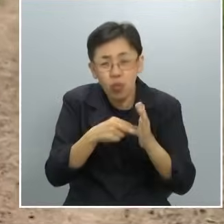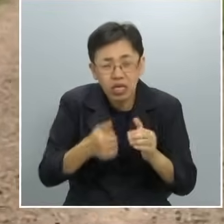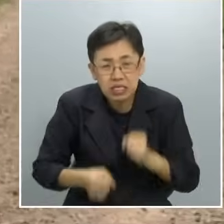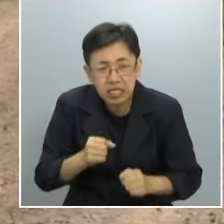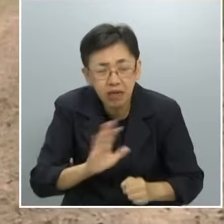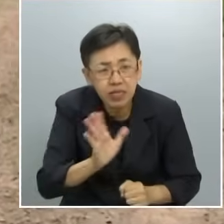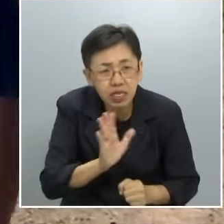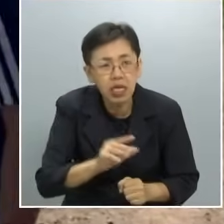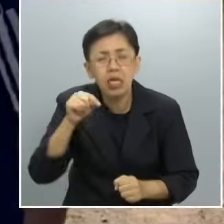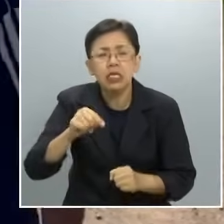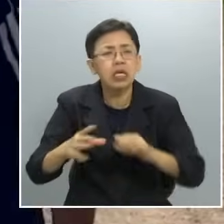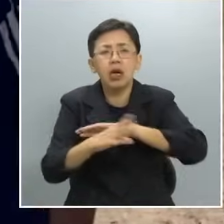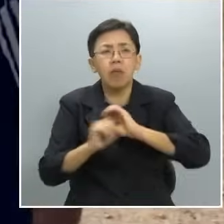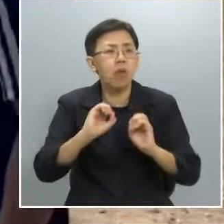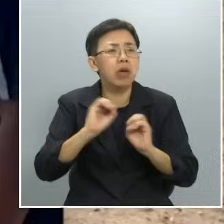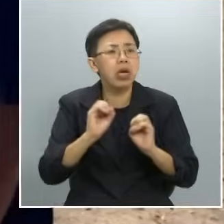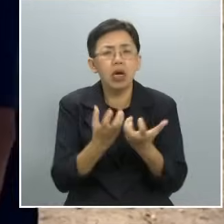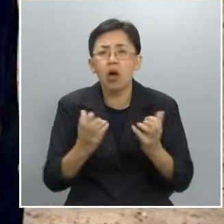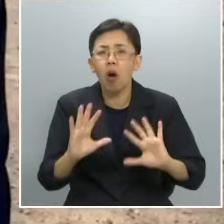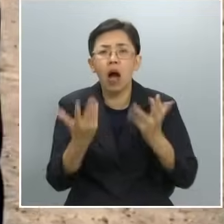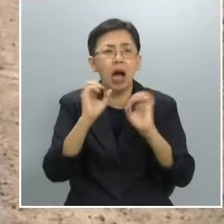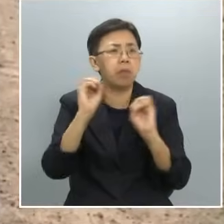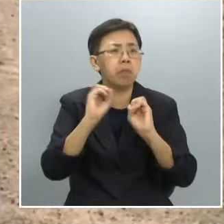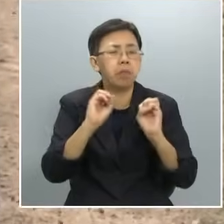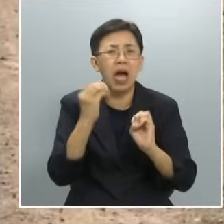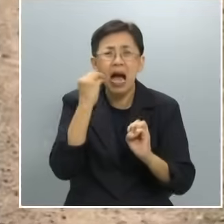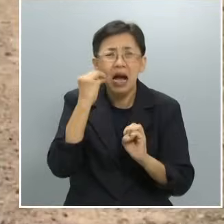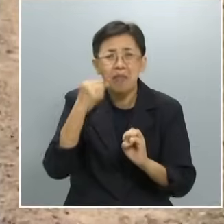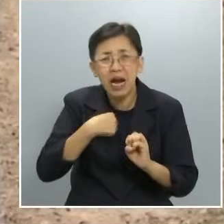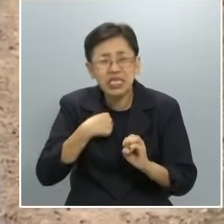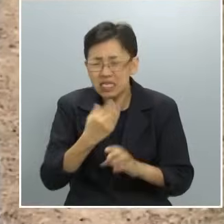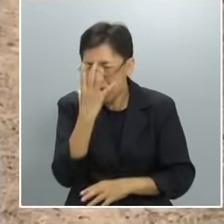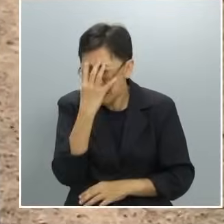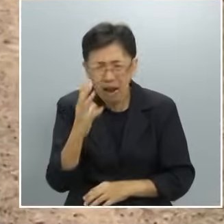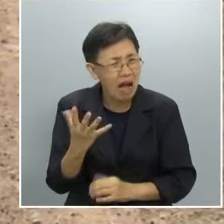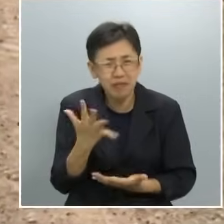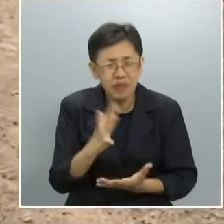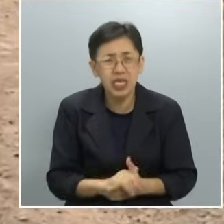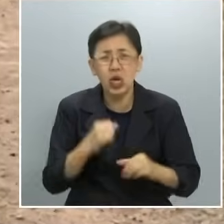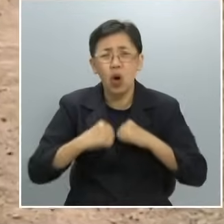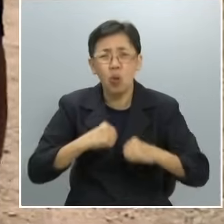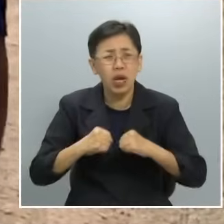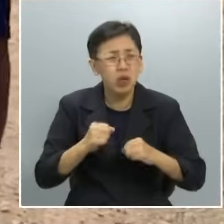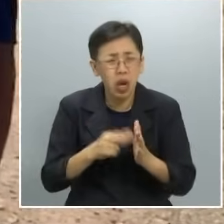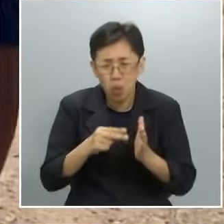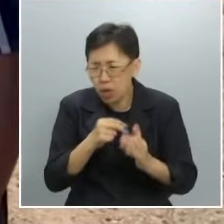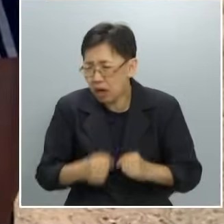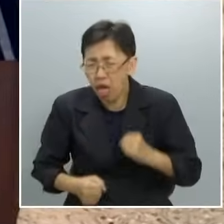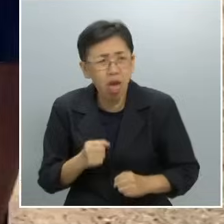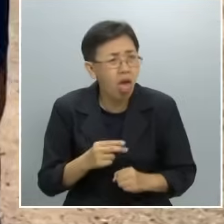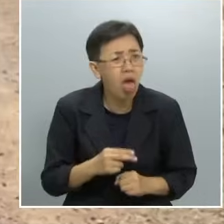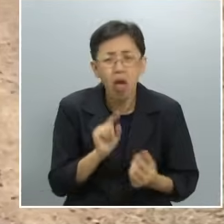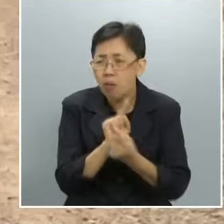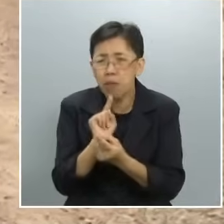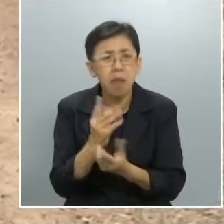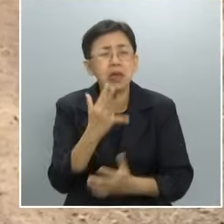ยบ้านของลุงก็ไม่เคยมีของหายแถวบ้านไม่มีหน้ากากแน่นอนวัยรุ่นวิ่งกันเยอะแยะทำไมวัยรุ่นไม่เห็นเจอเล